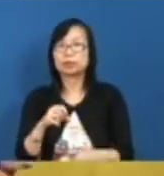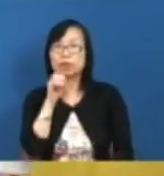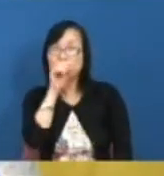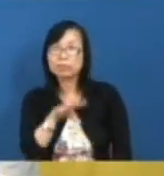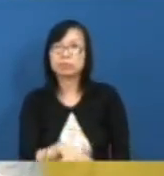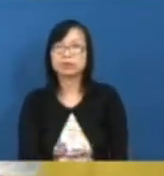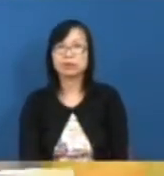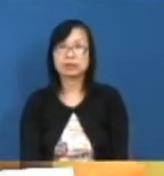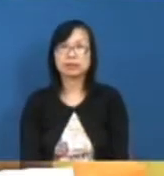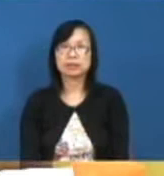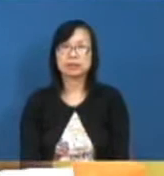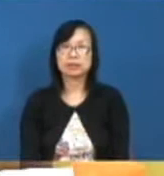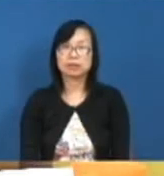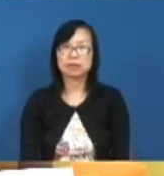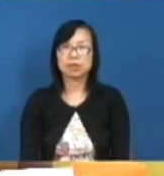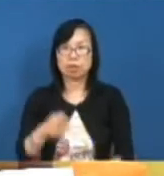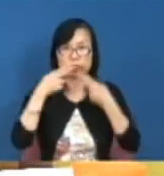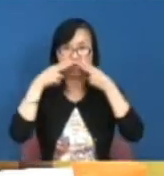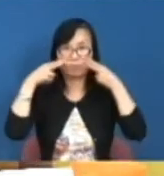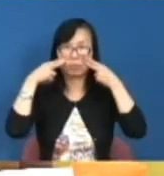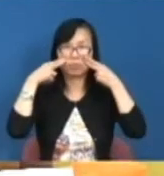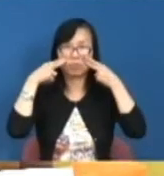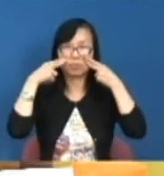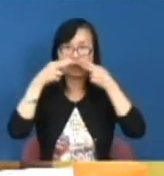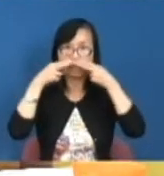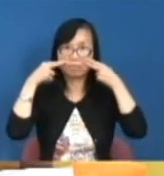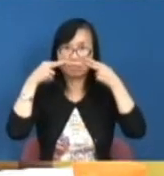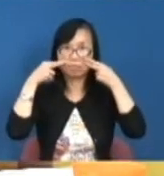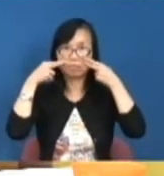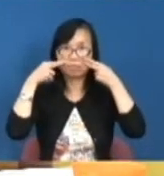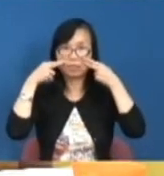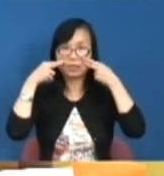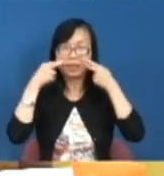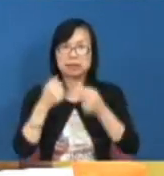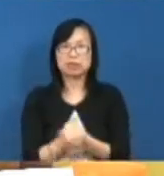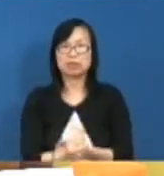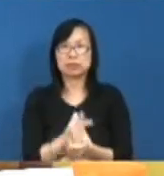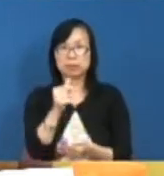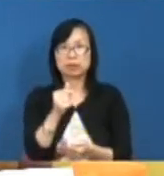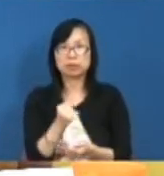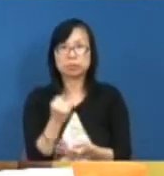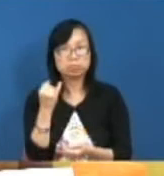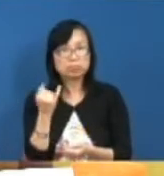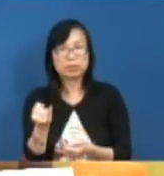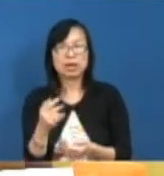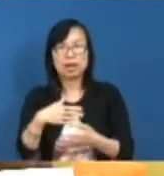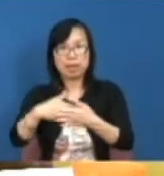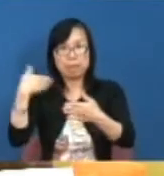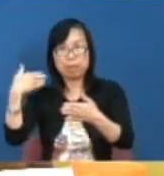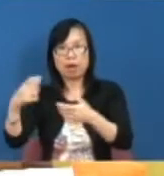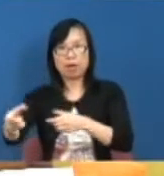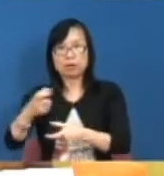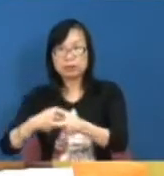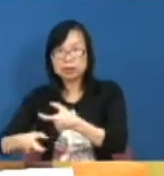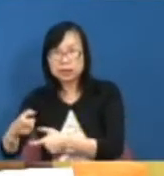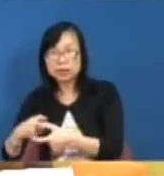我都唔知佢叫孫中山先生做咩？孫中山先生即係一個大惡十惡不赦嘅人啦，自己匿喺幕後籌錢，佢而家就話我匿